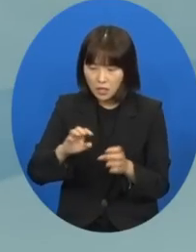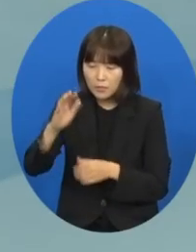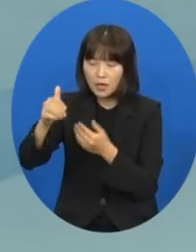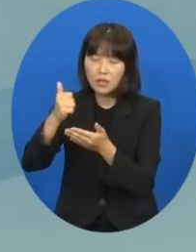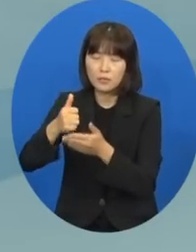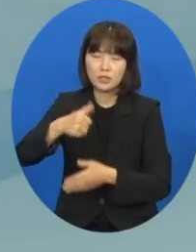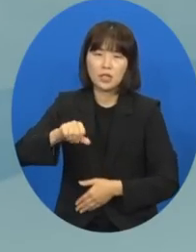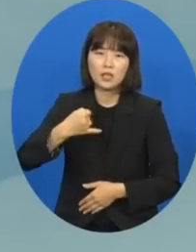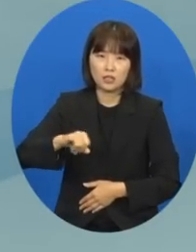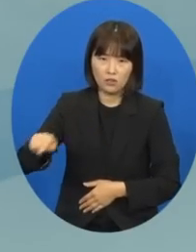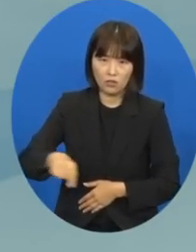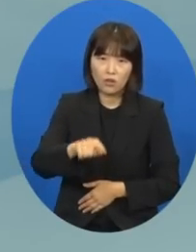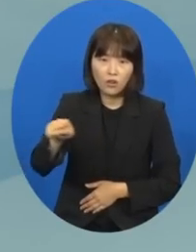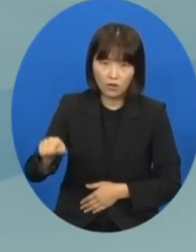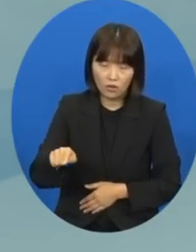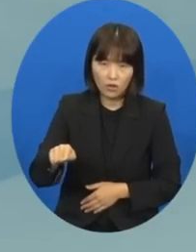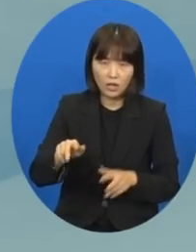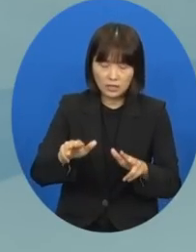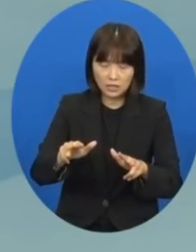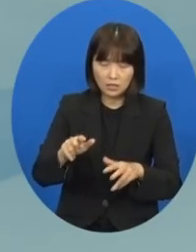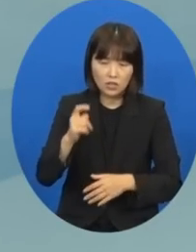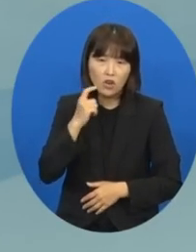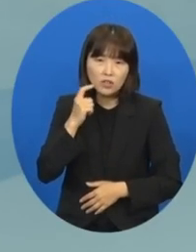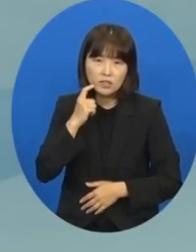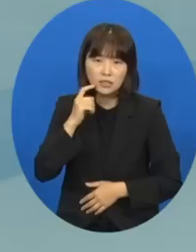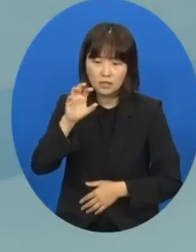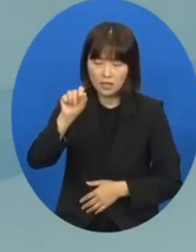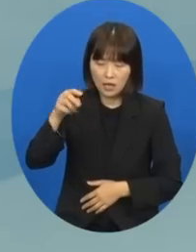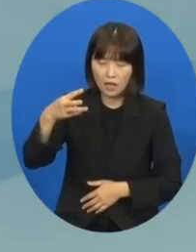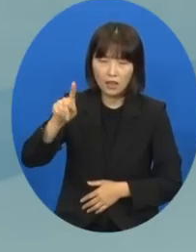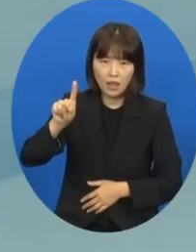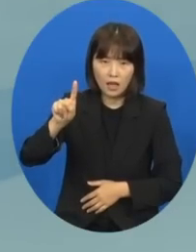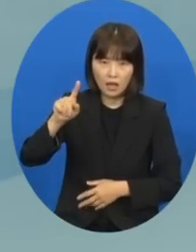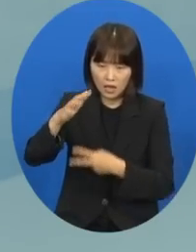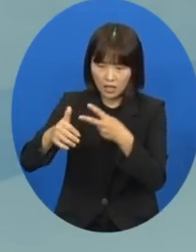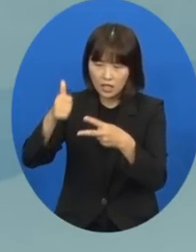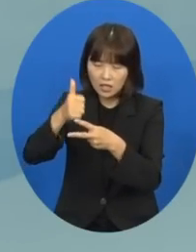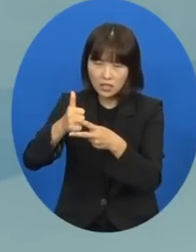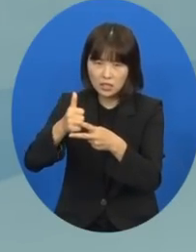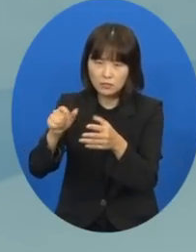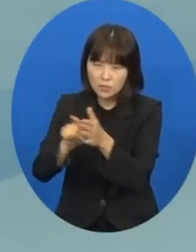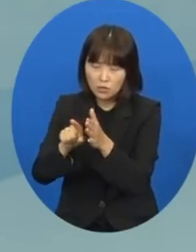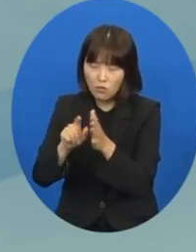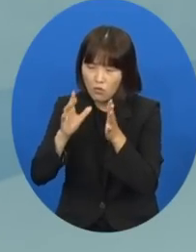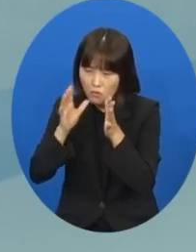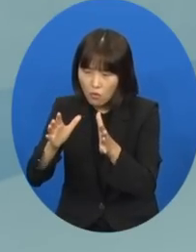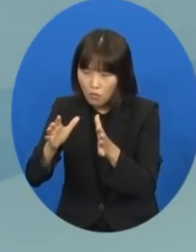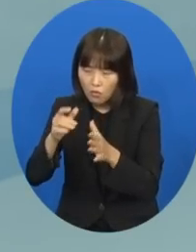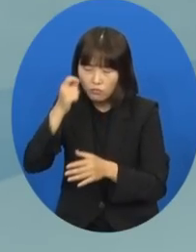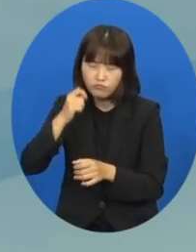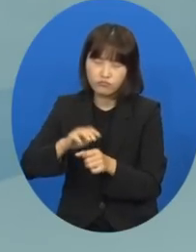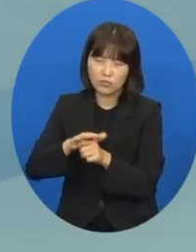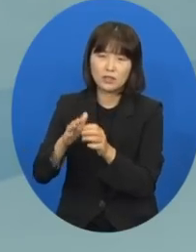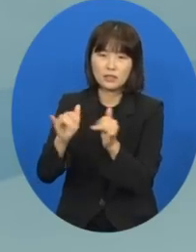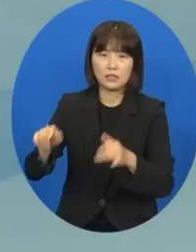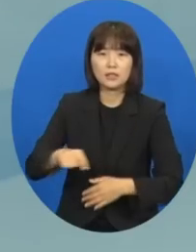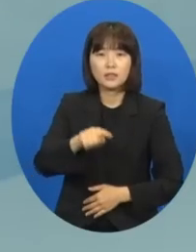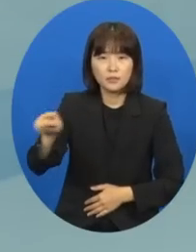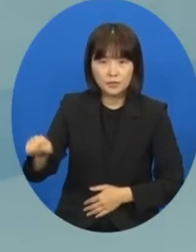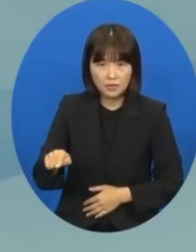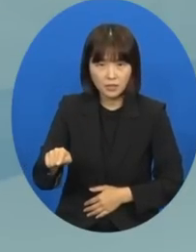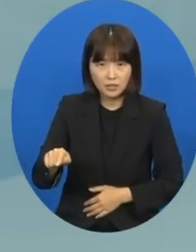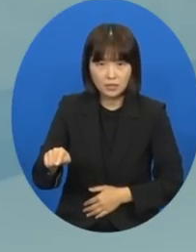지금 알라라고 하는 거짓된 신을 믿고 있어요. 속고 있는 것입니다. 참으로 불쌍한 사람들이에요. 그러니까 이들을 향한